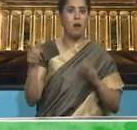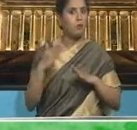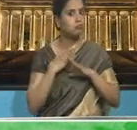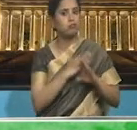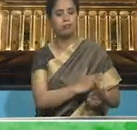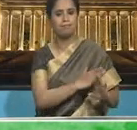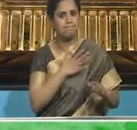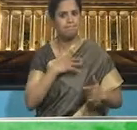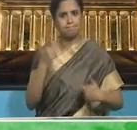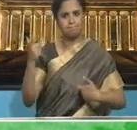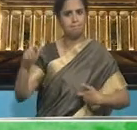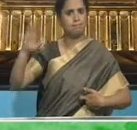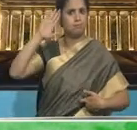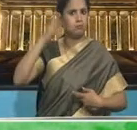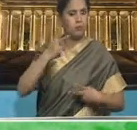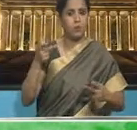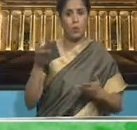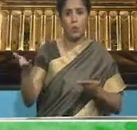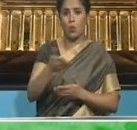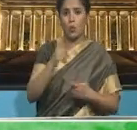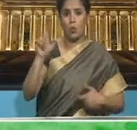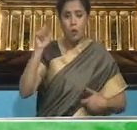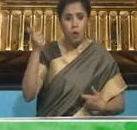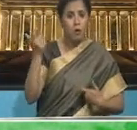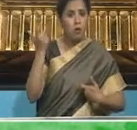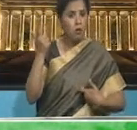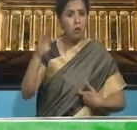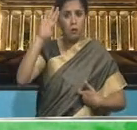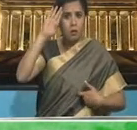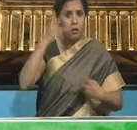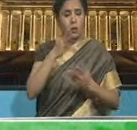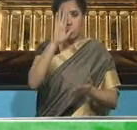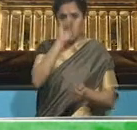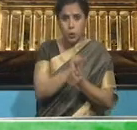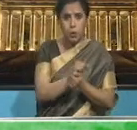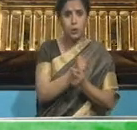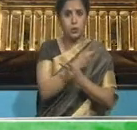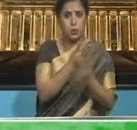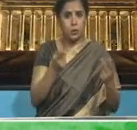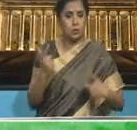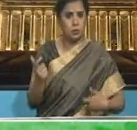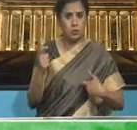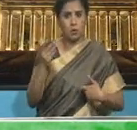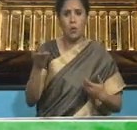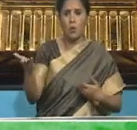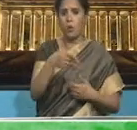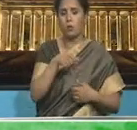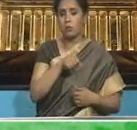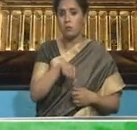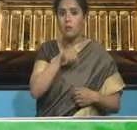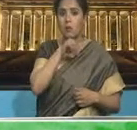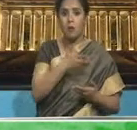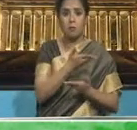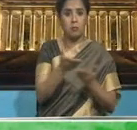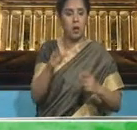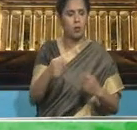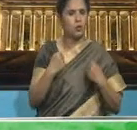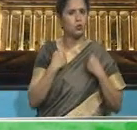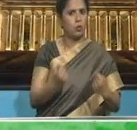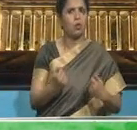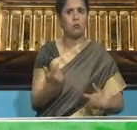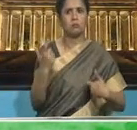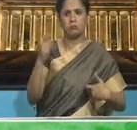समस्त अर्धसैनिक बलों तथा पुलिस बलों के बहादुर जवानों की भी मैं सराहना करती